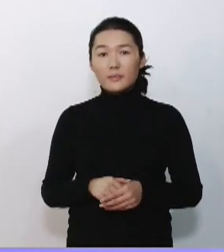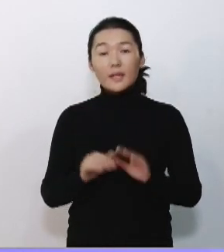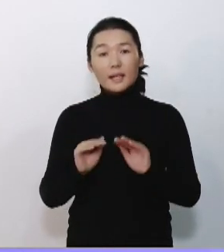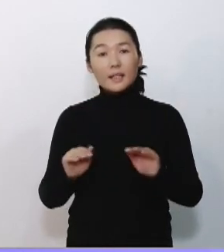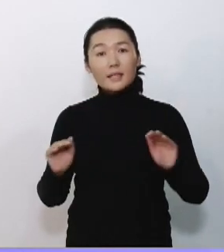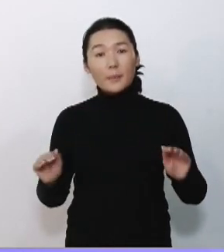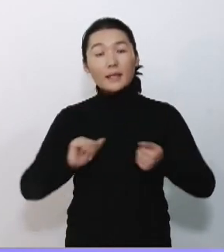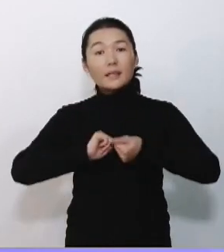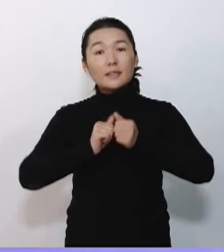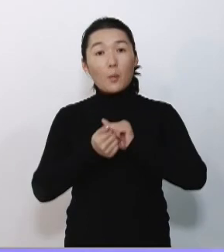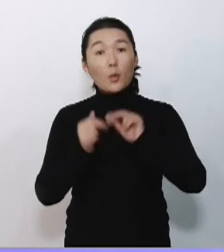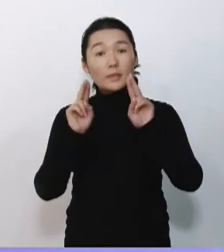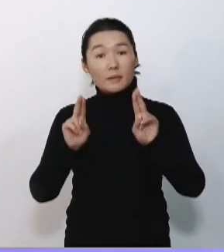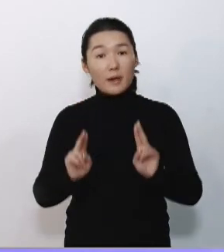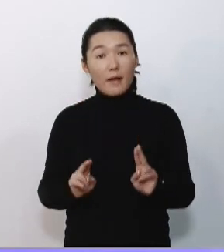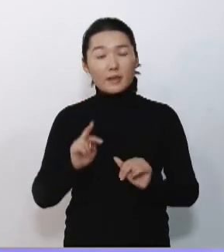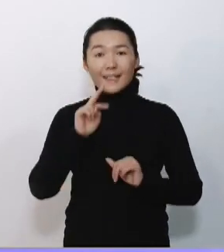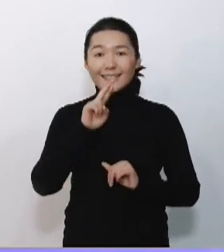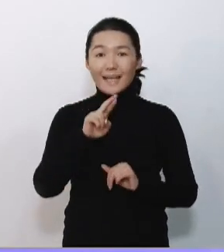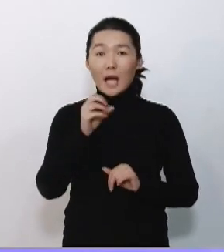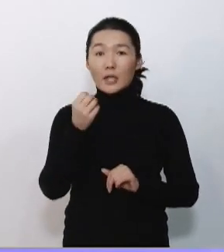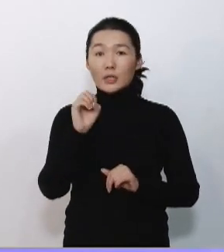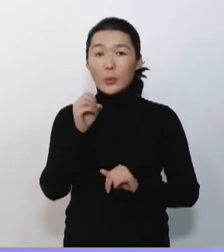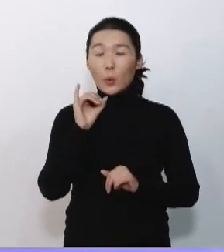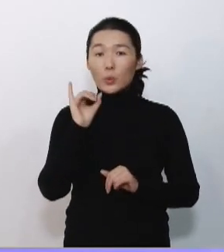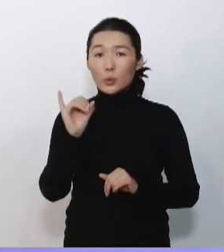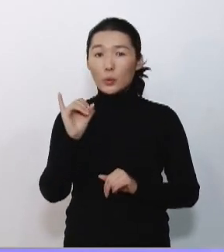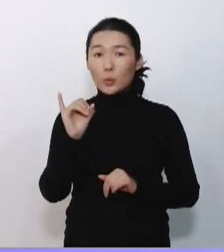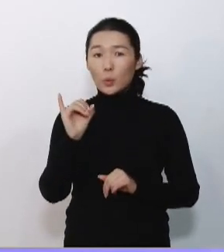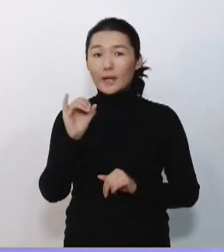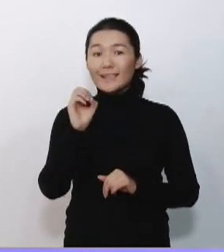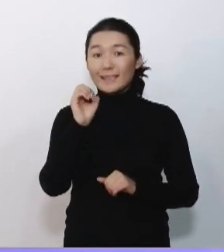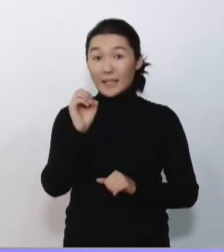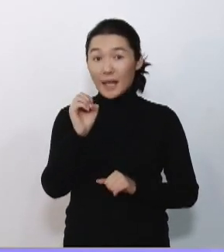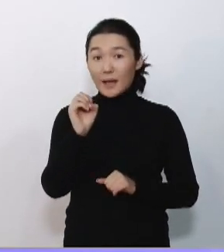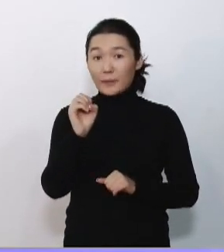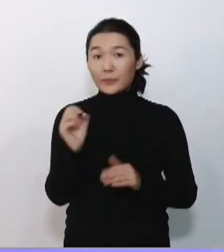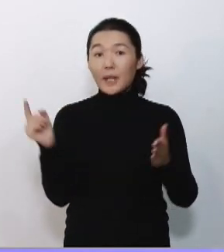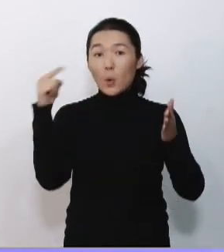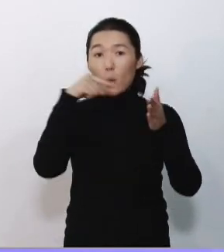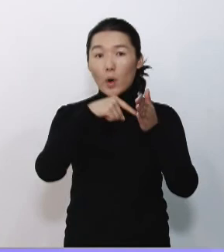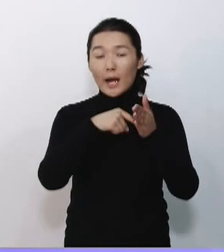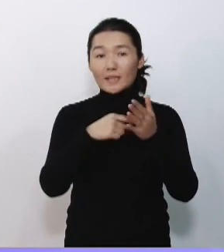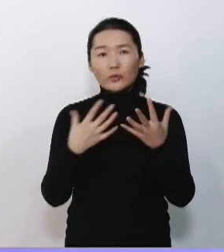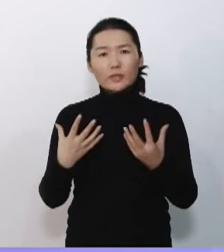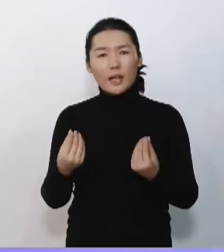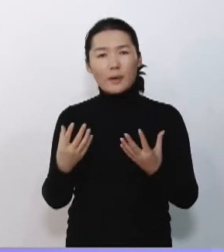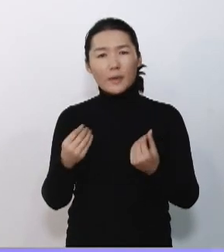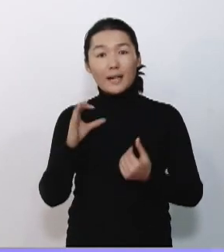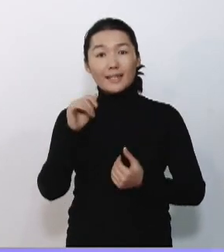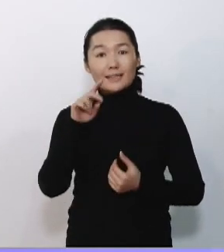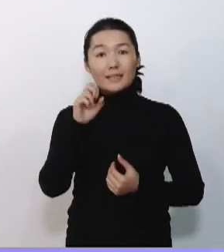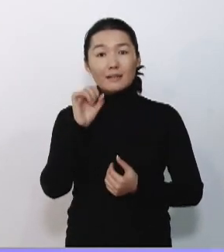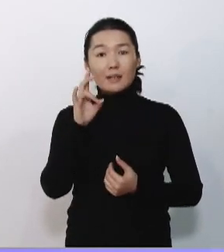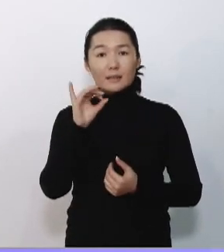Ребята, запомните правило. Я, ё, ю, и, е указывает на мягкость